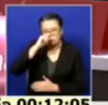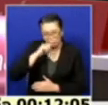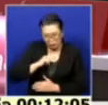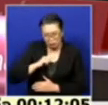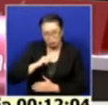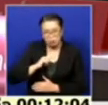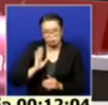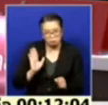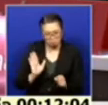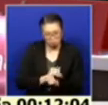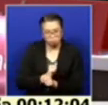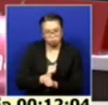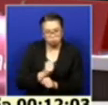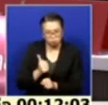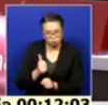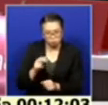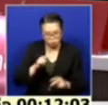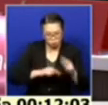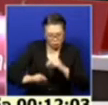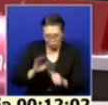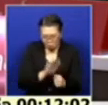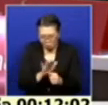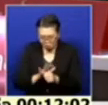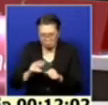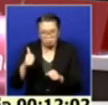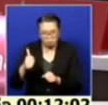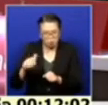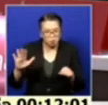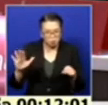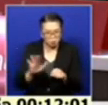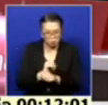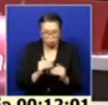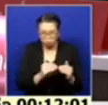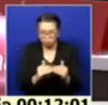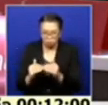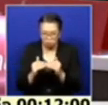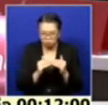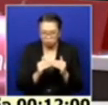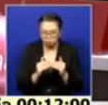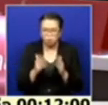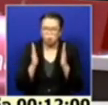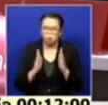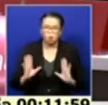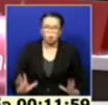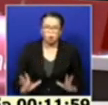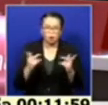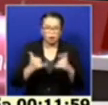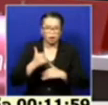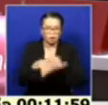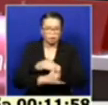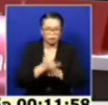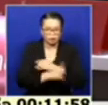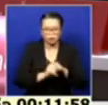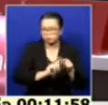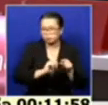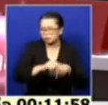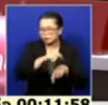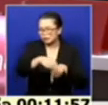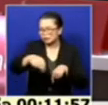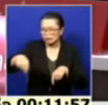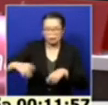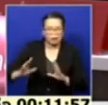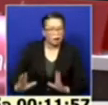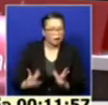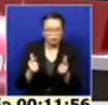ซิมนายพลดิลานท่านยังรู้เลยเพราะนั้นเรื่องนี้อยากเรียนถามว่าหน้าที่ของท่านท่